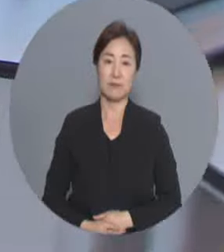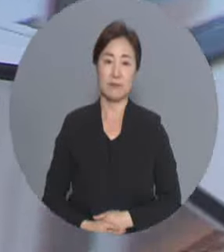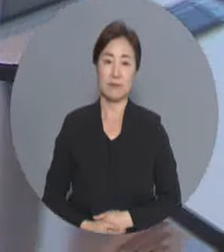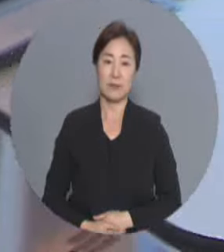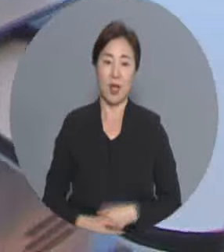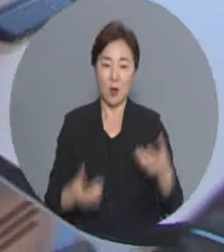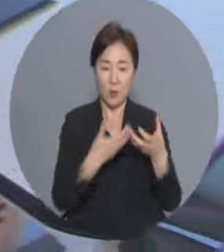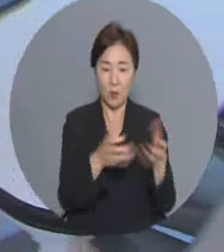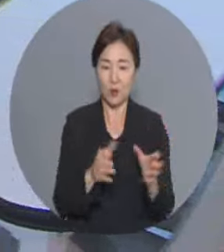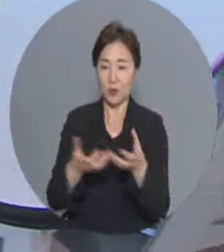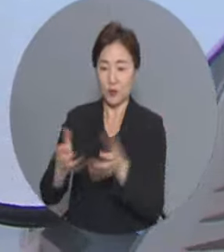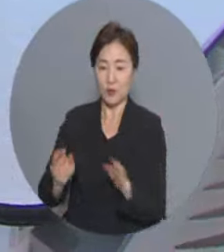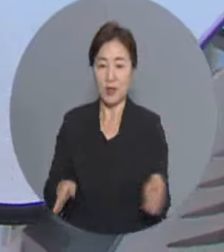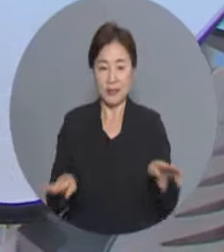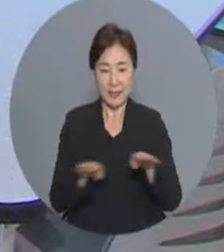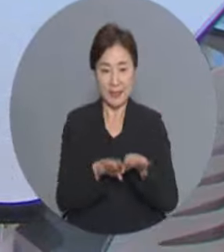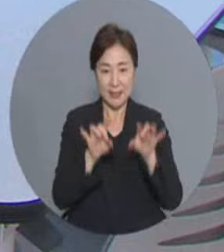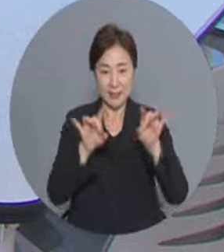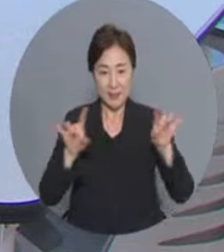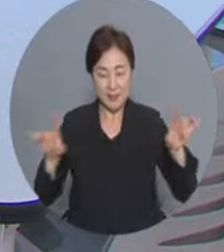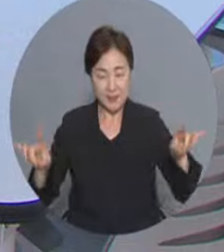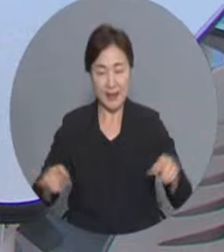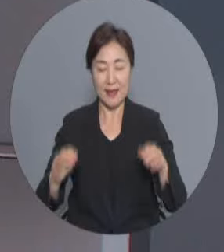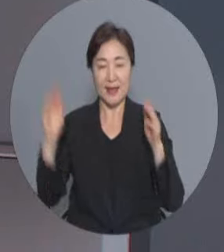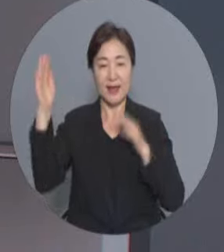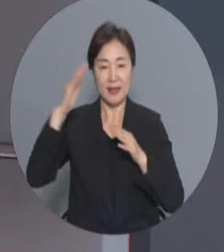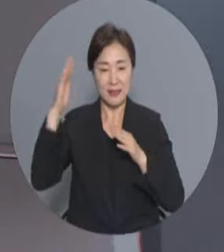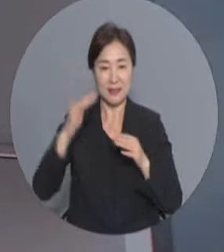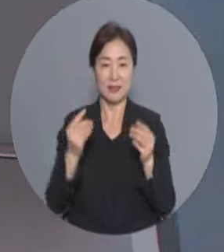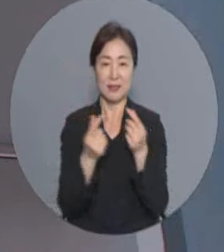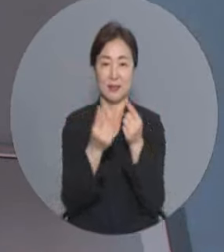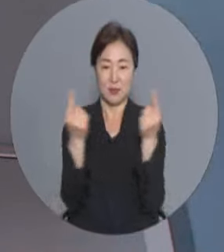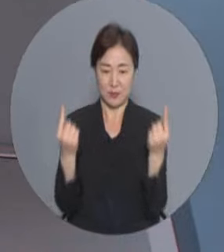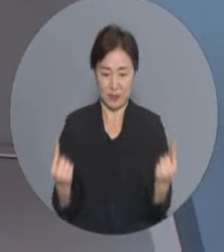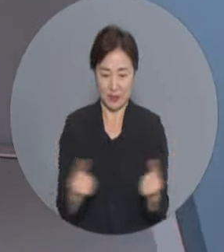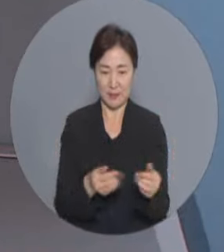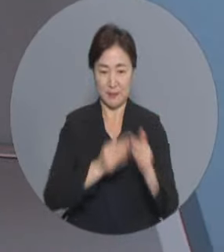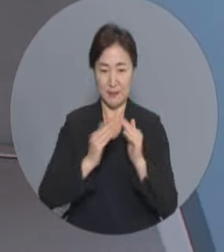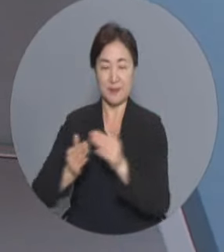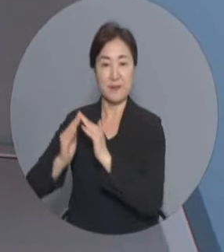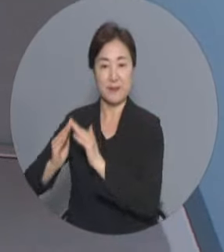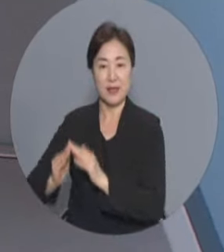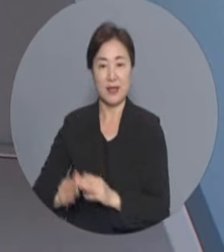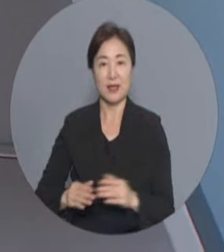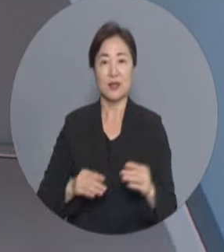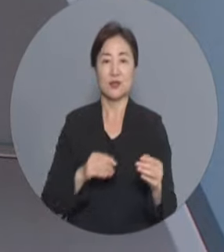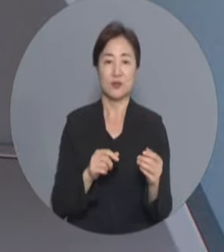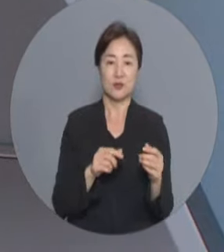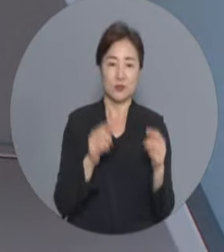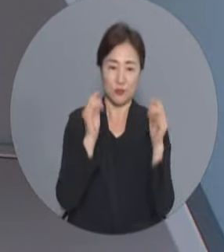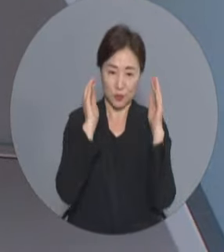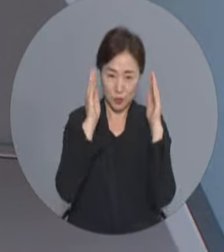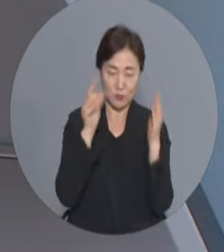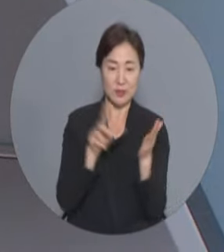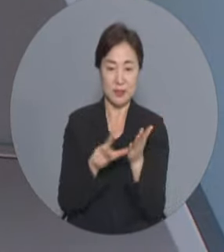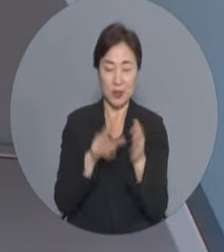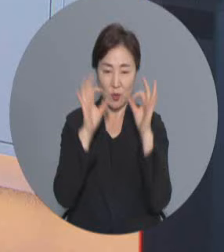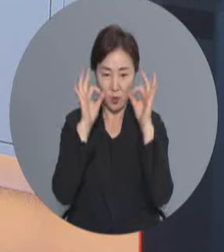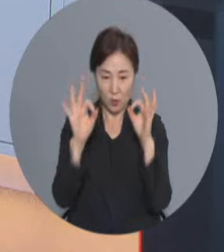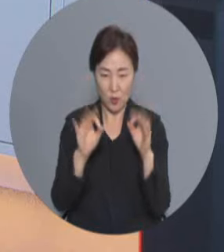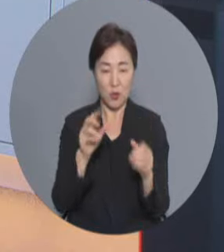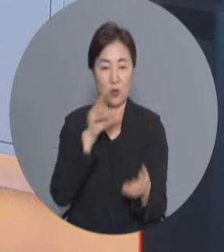모둠으로 배치한 책상마다 학생용 모니터가 설치됐습니다. 수업 자료를 보거나 과제를 제출할 수